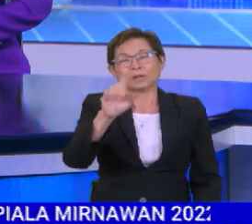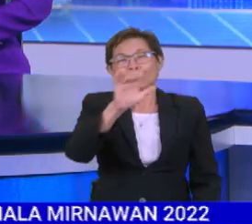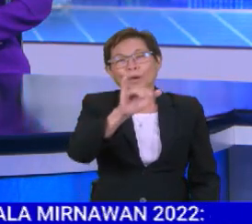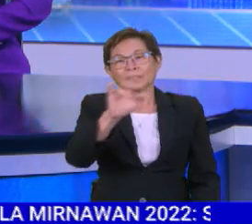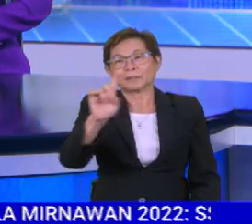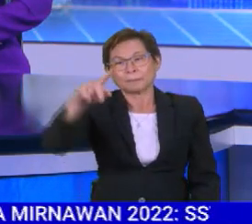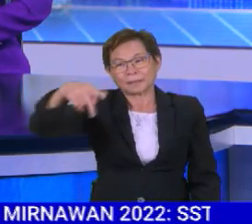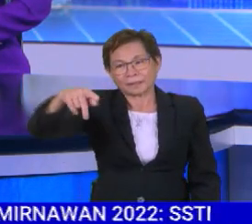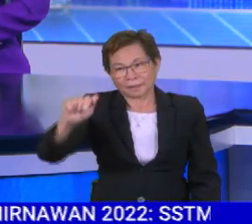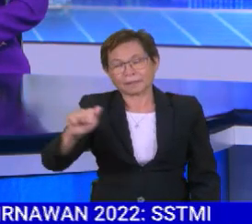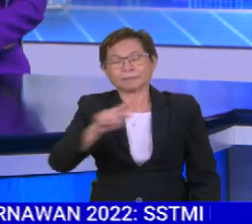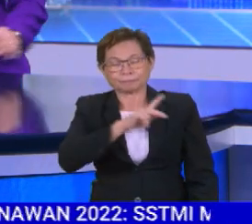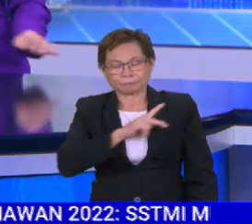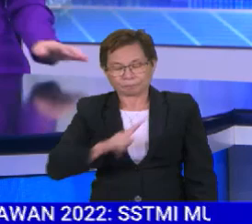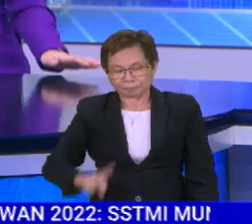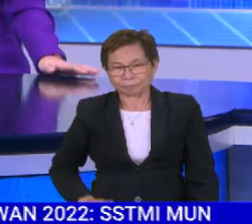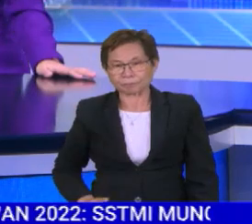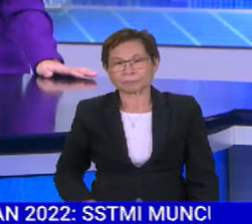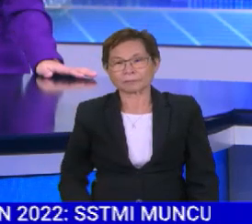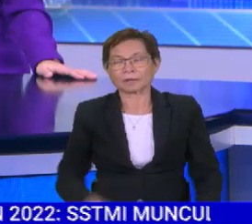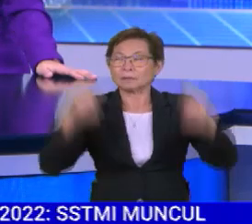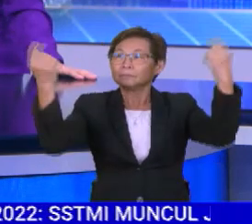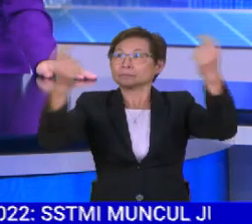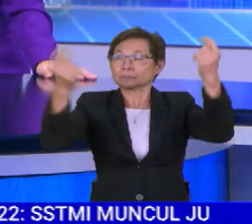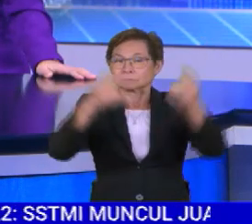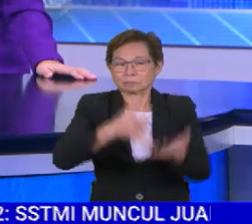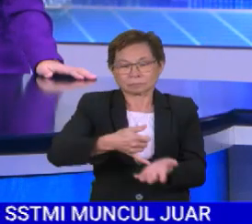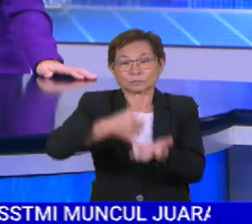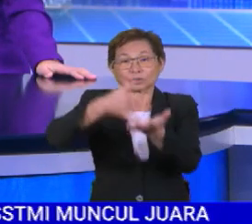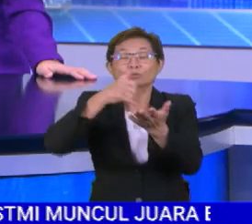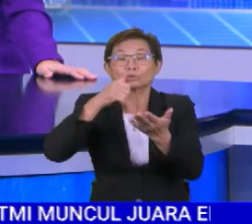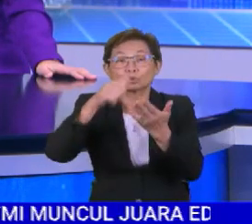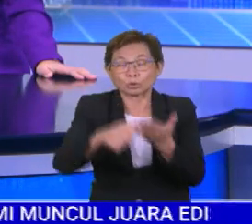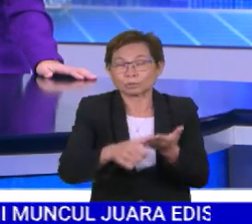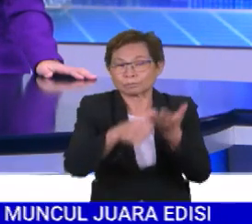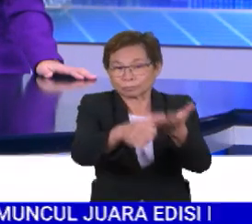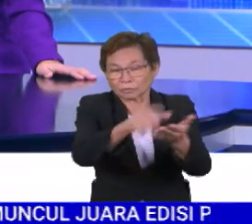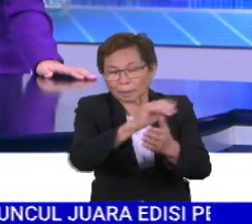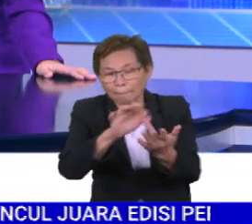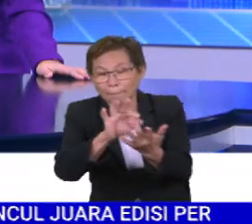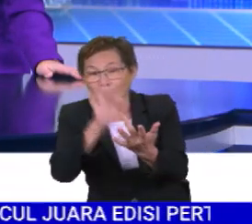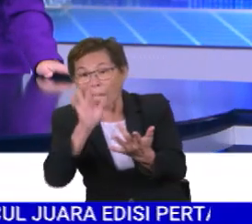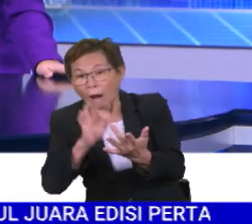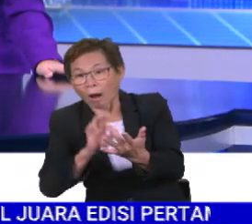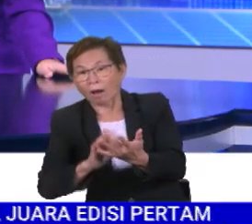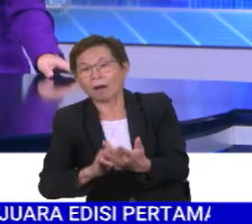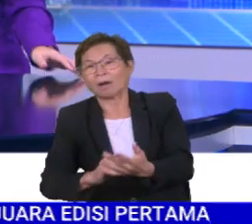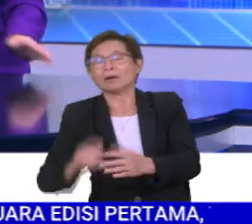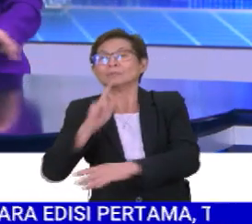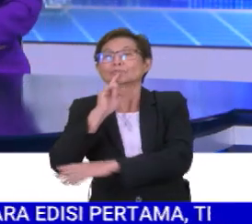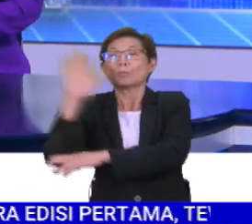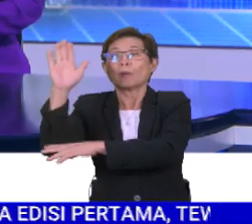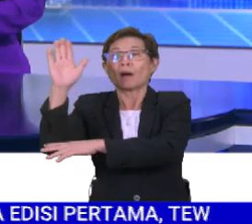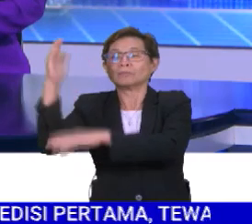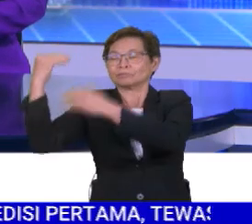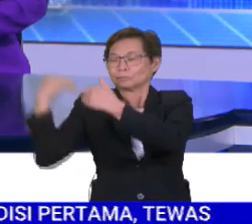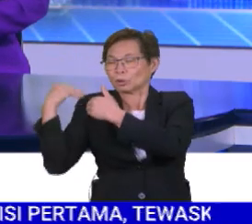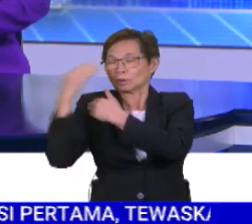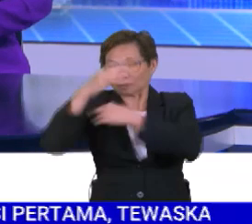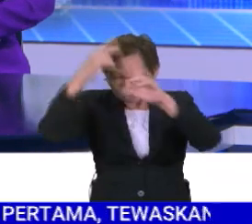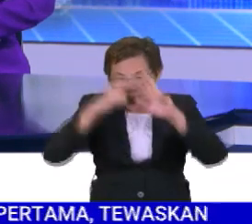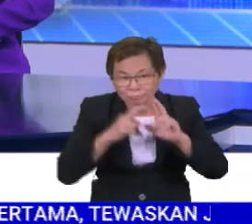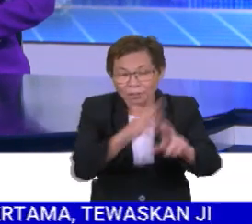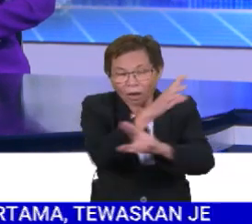Abdullah Riayatuddin Al-Mustafa Billah Shah. Istiadat pengguniaan surat cara dan pelantikan, mengangkat sumpah jawatan dan